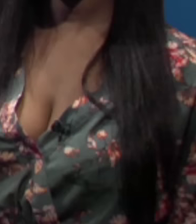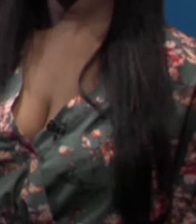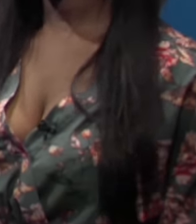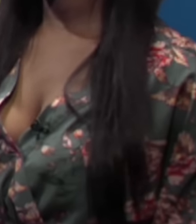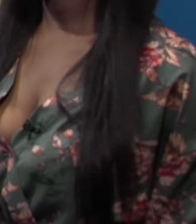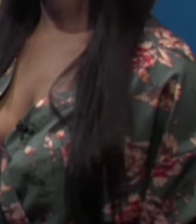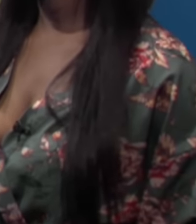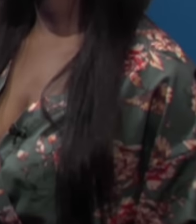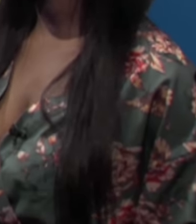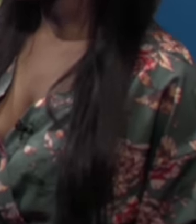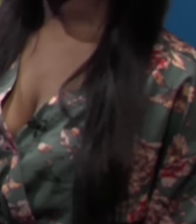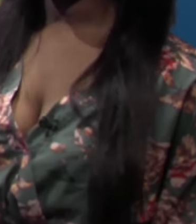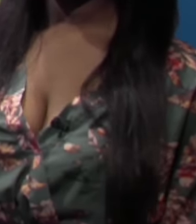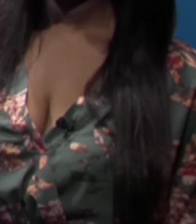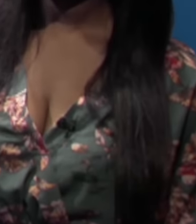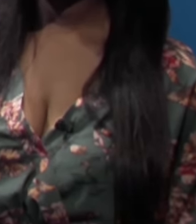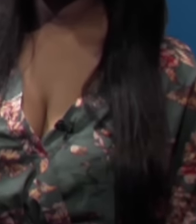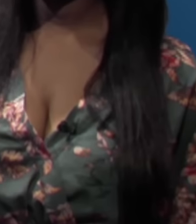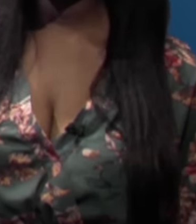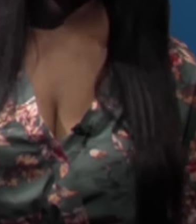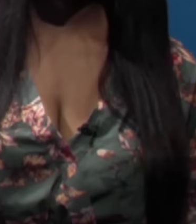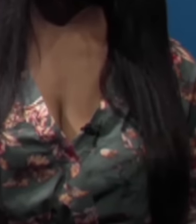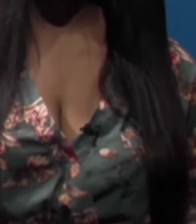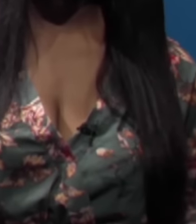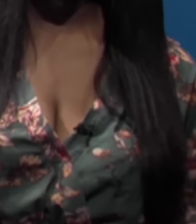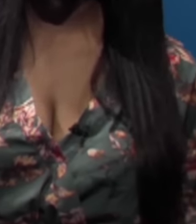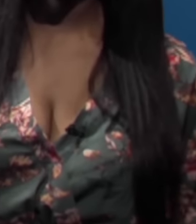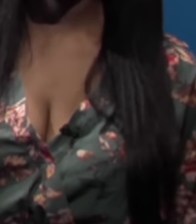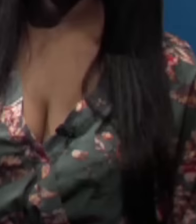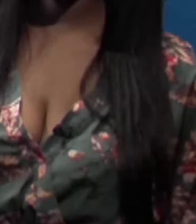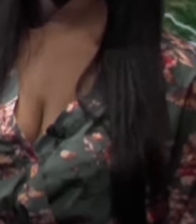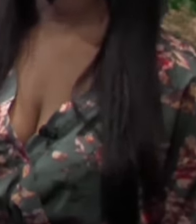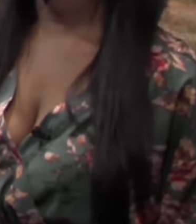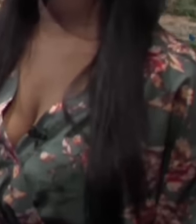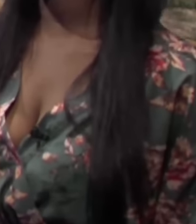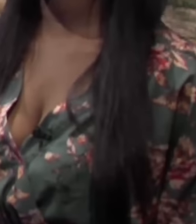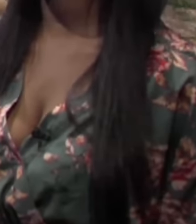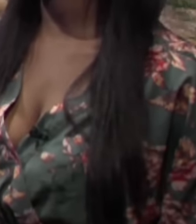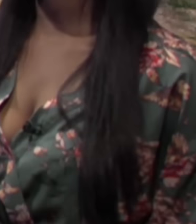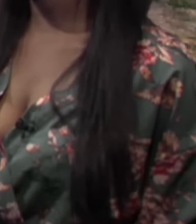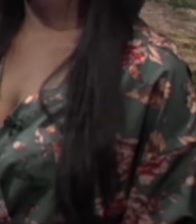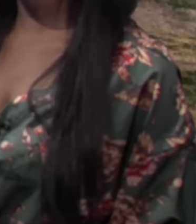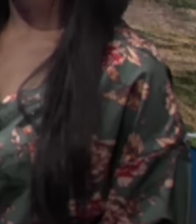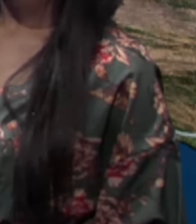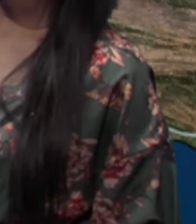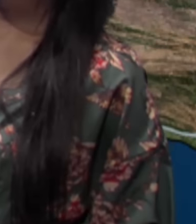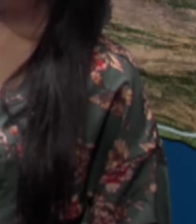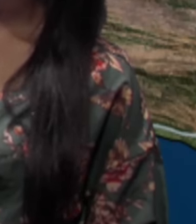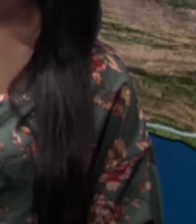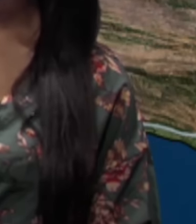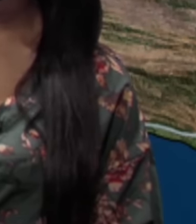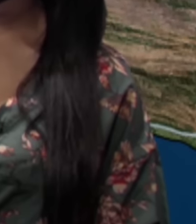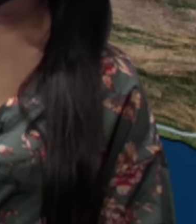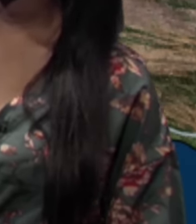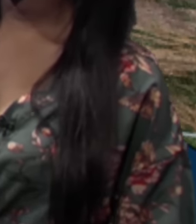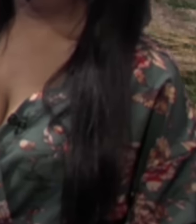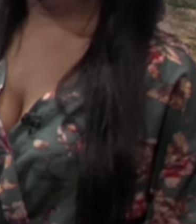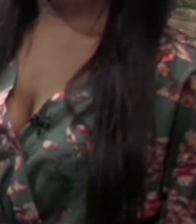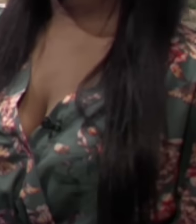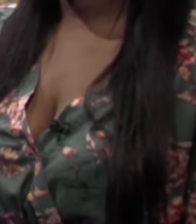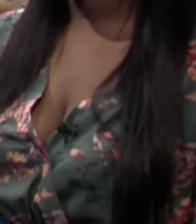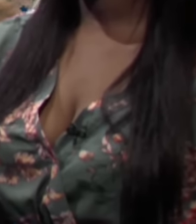di le 29 Gqeberha ka digata di le 11 go a go di le 26 Western Cape fa re lebelela go bophirima jwa